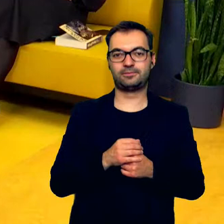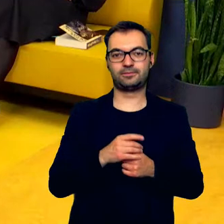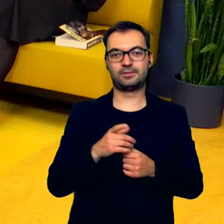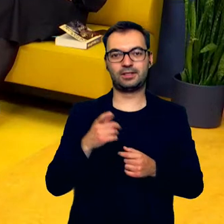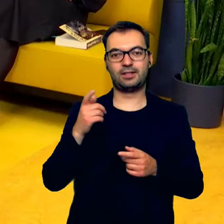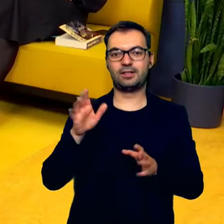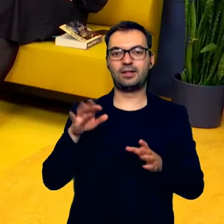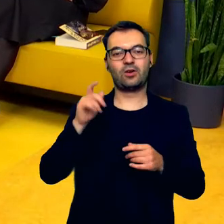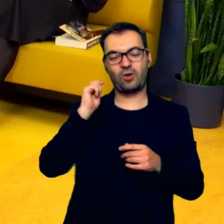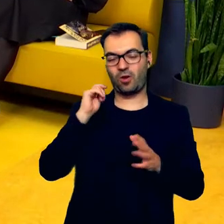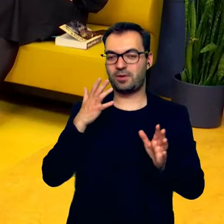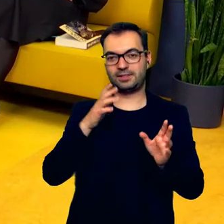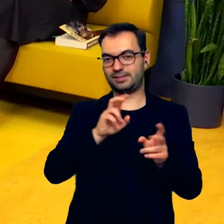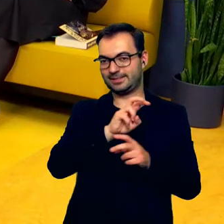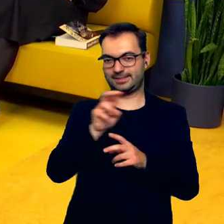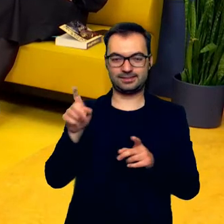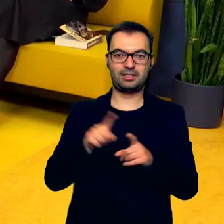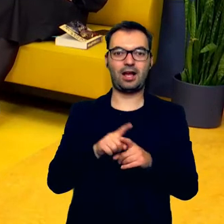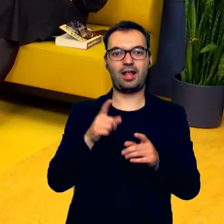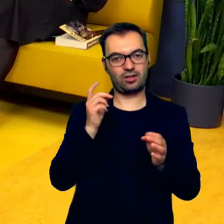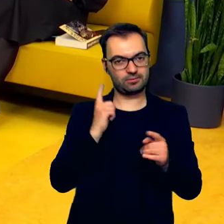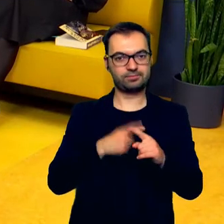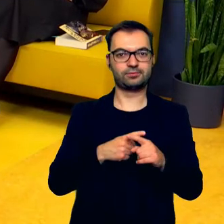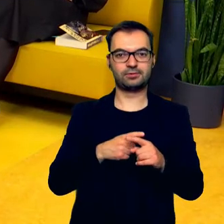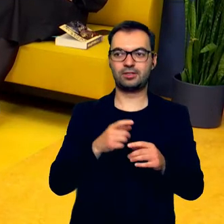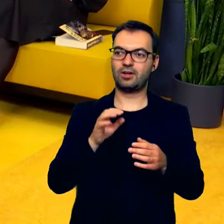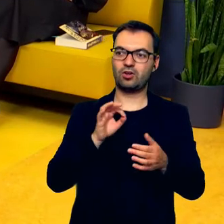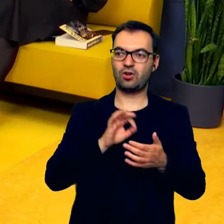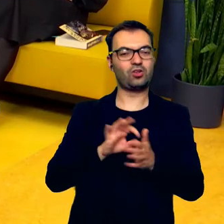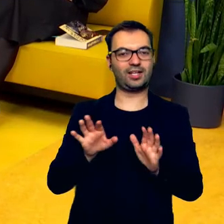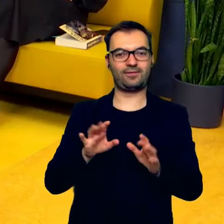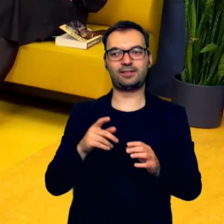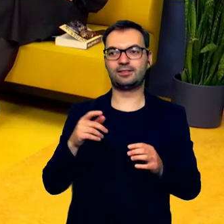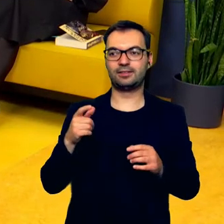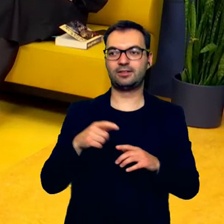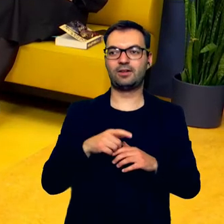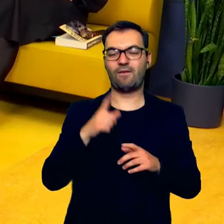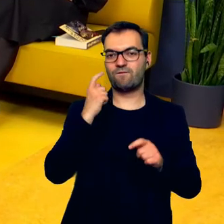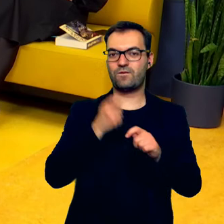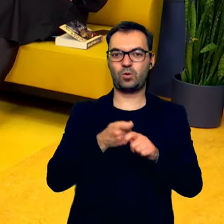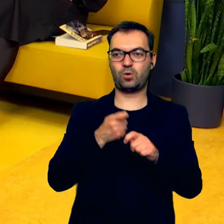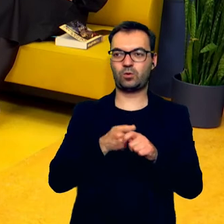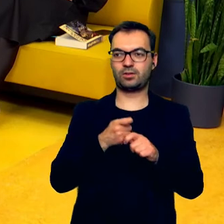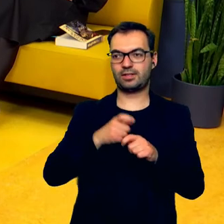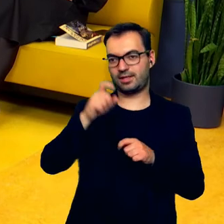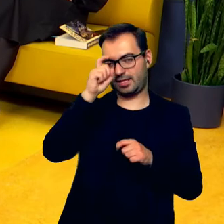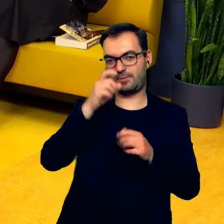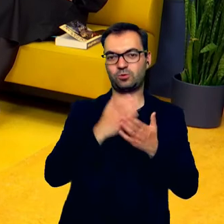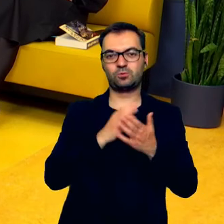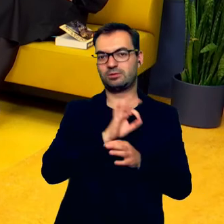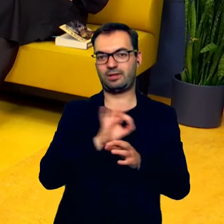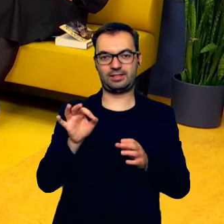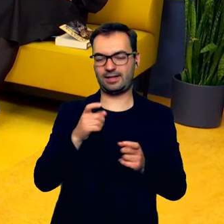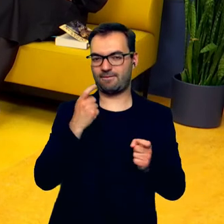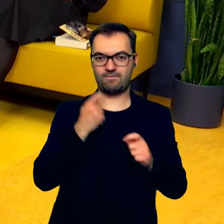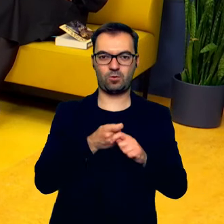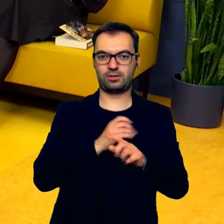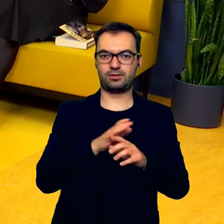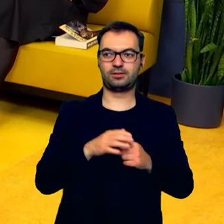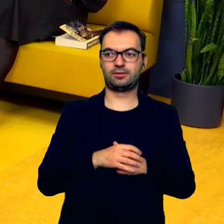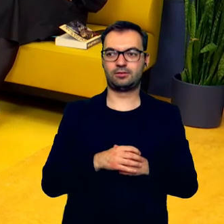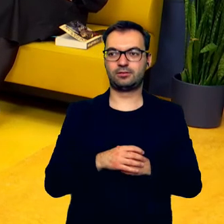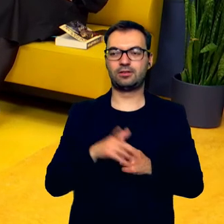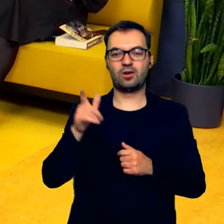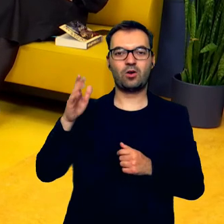ulegający wdziękom niewieścim, a jednocześnie konsekwentny do bólu wróg niemieckich służb specjalnych. Na jego